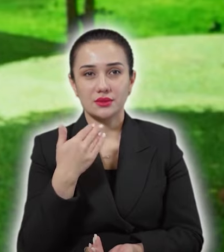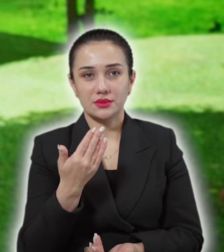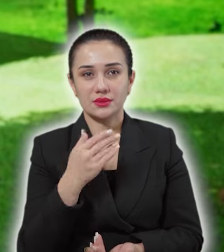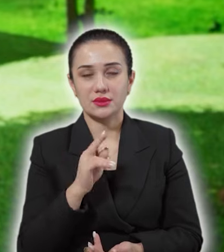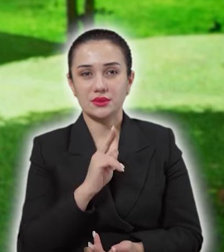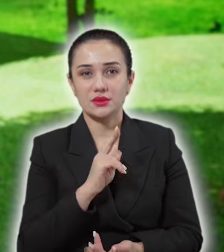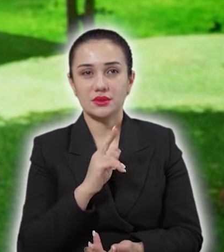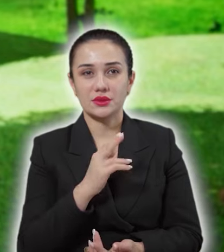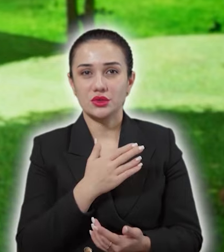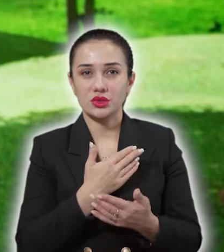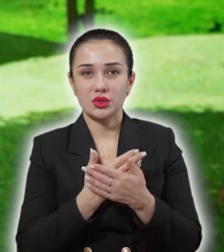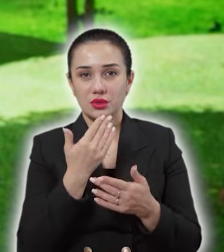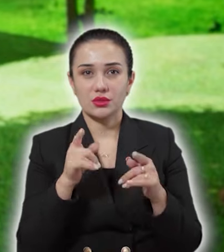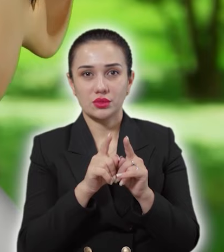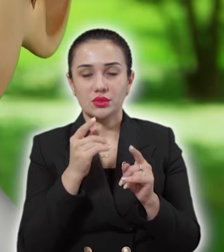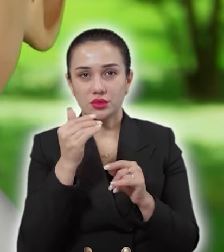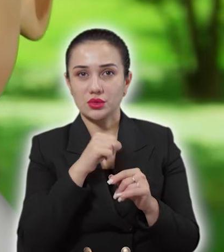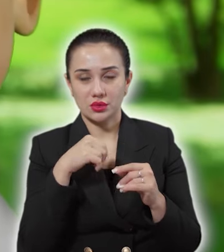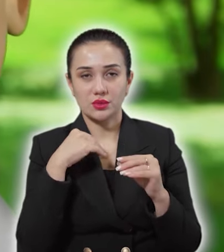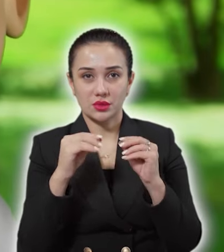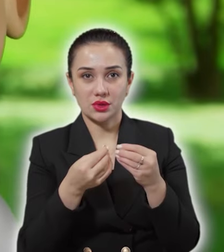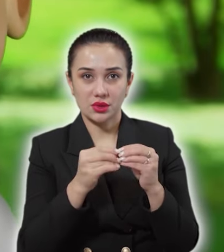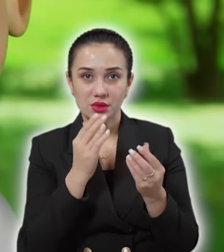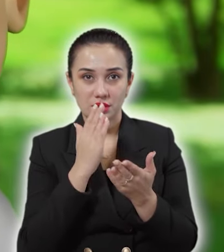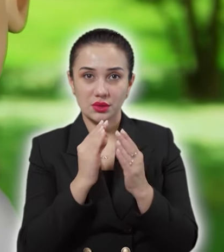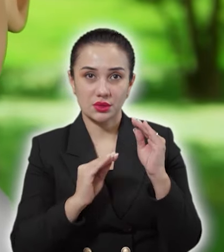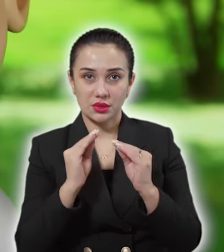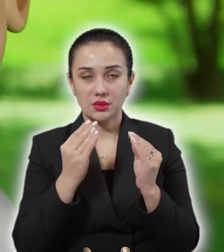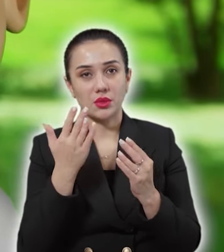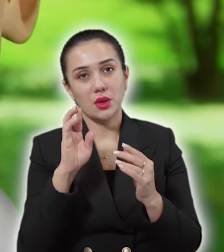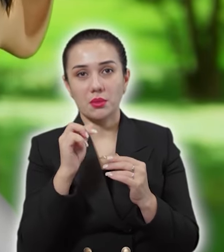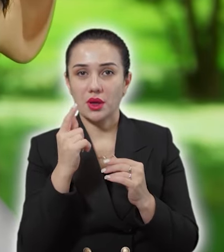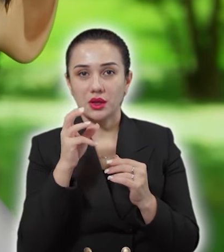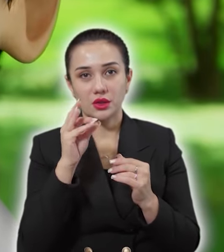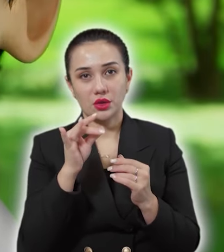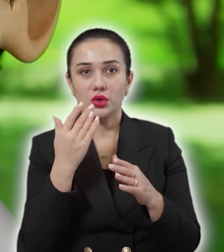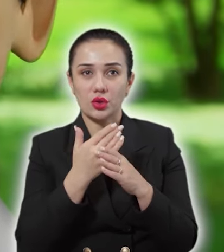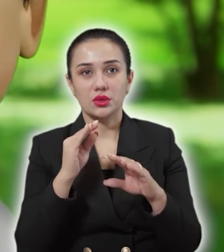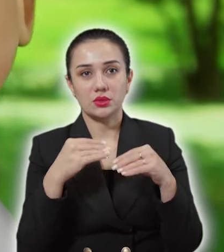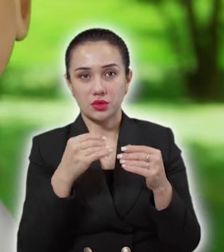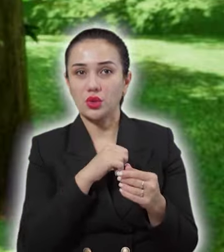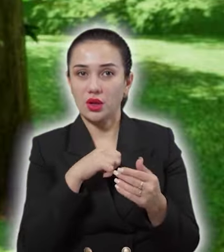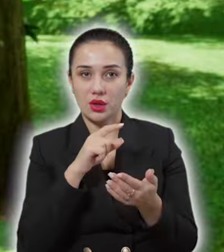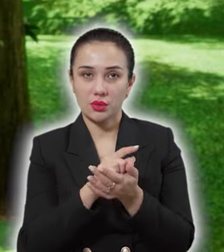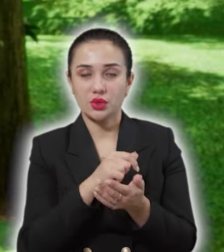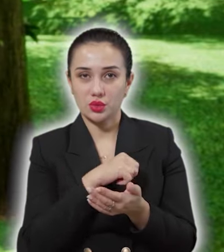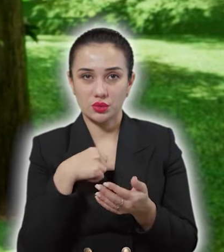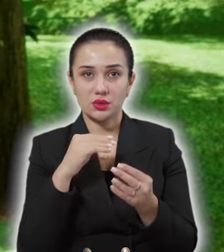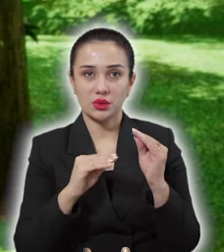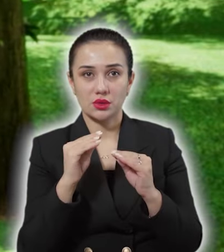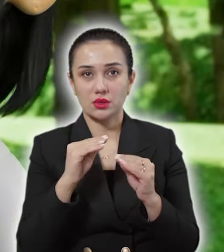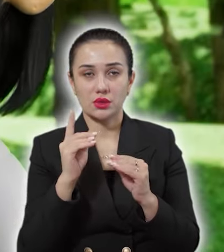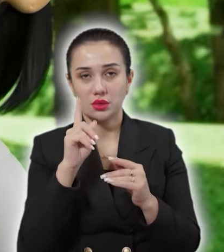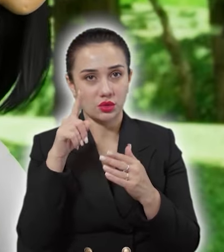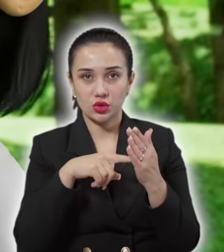Ehe, chaqqon sizlar-ku. Shuni rostdan ham sizlar yasadinglarmi? Yoki Baxtiyor yordam berdimi? Albatta, o'zimiz